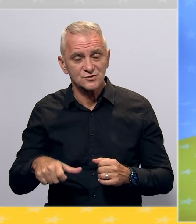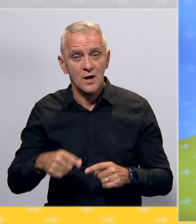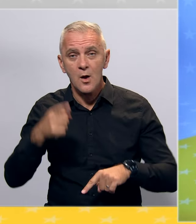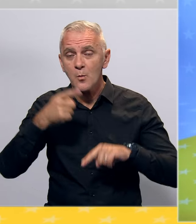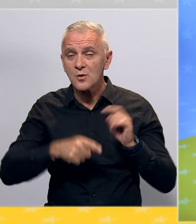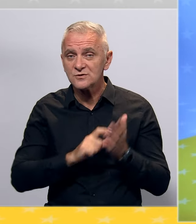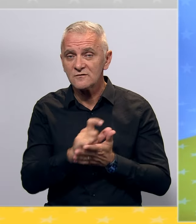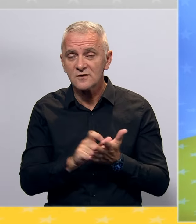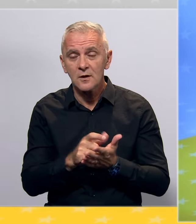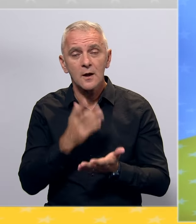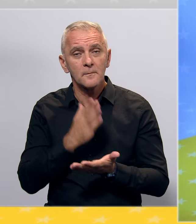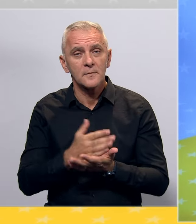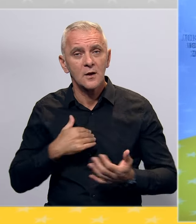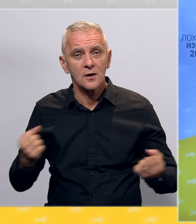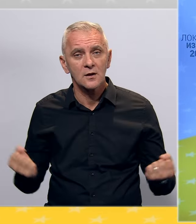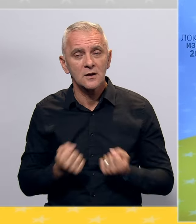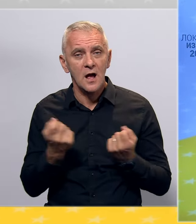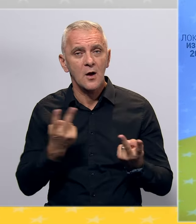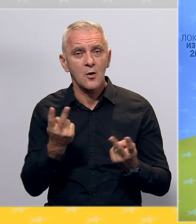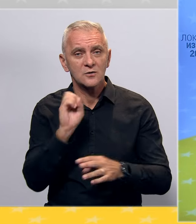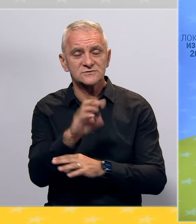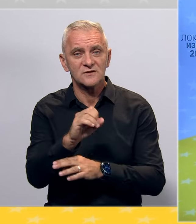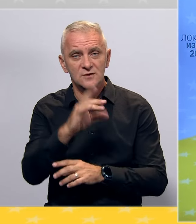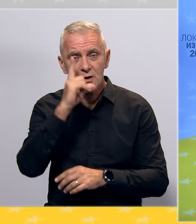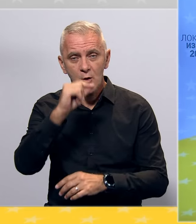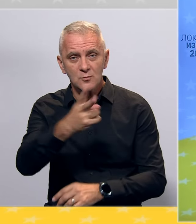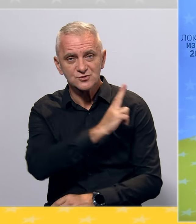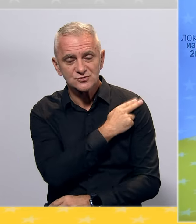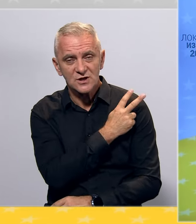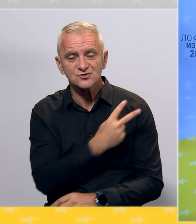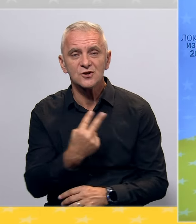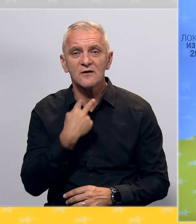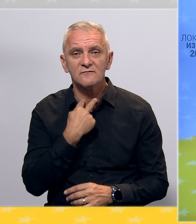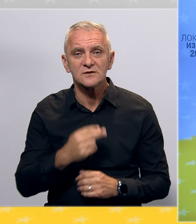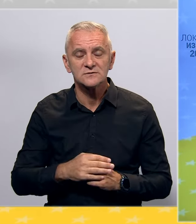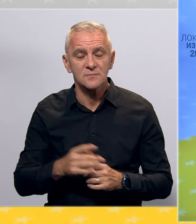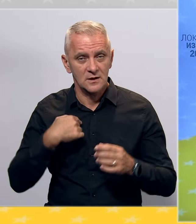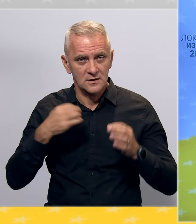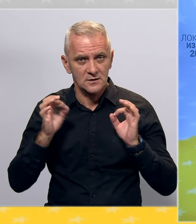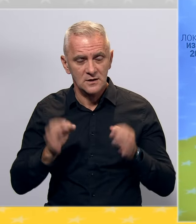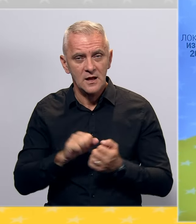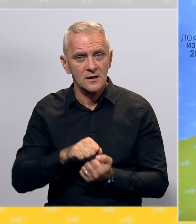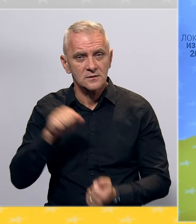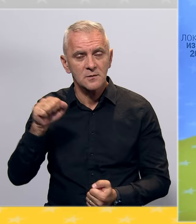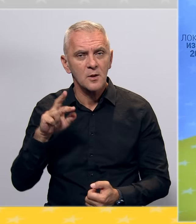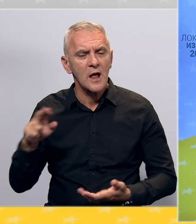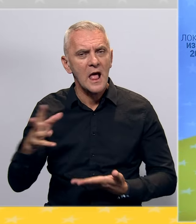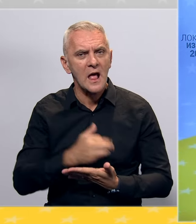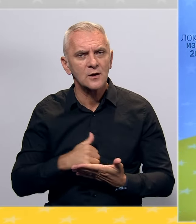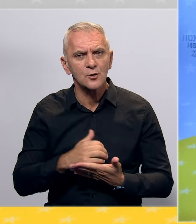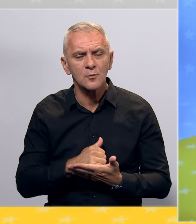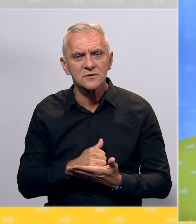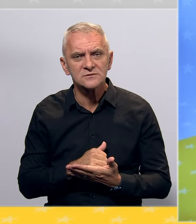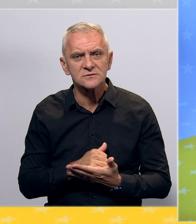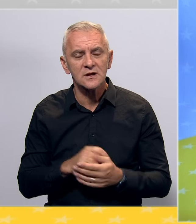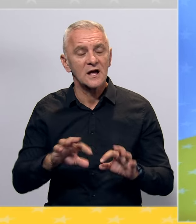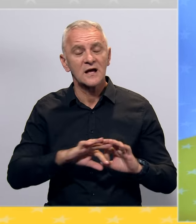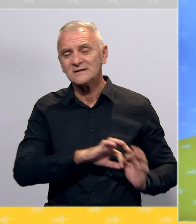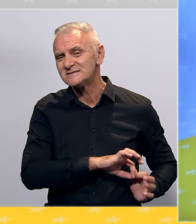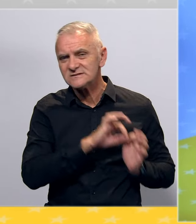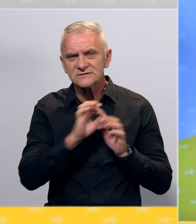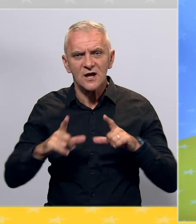vrijeme bio sam angažiran kao savjetnik općinskog načelnika Vitez. Po struci sam diplomirani ekonomista, dok se cijeli svoj